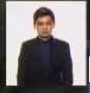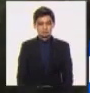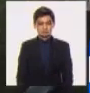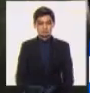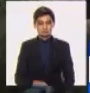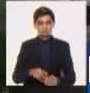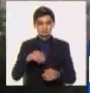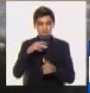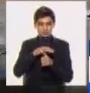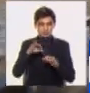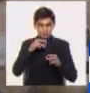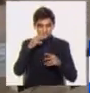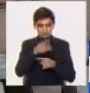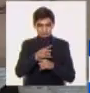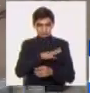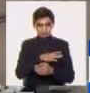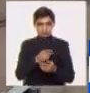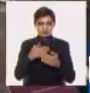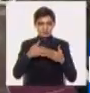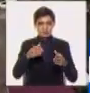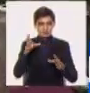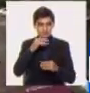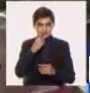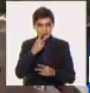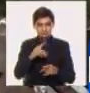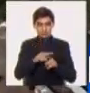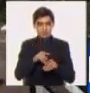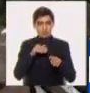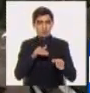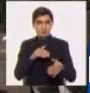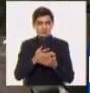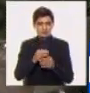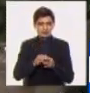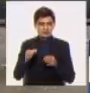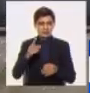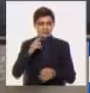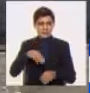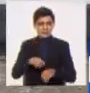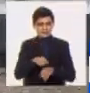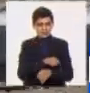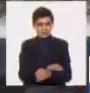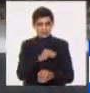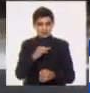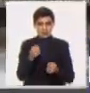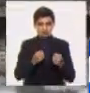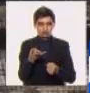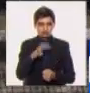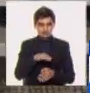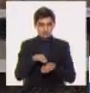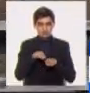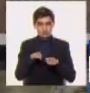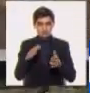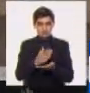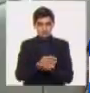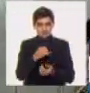С высоты птичьего полета открывается полная картина. Пробки на несколько километров, автомобили стоят в 4 ряда. Огромная вереница